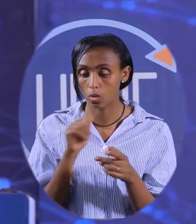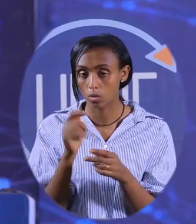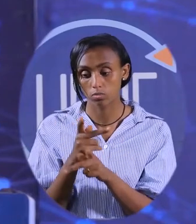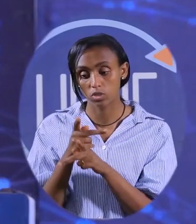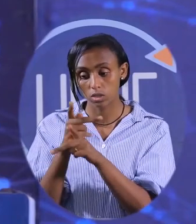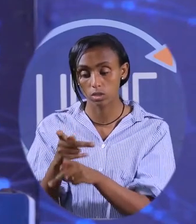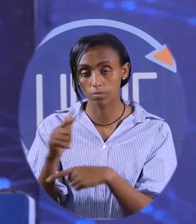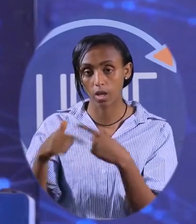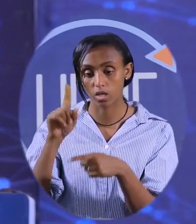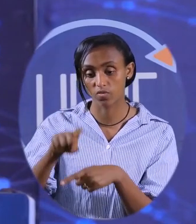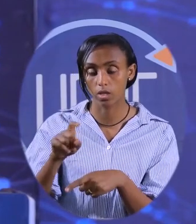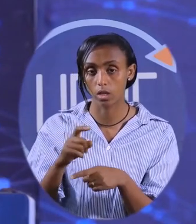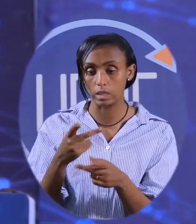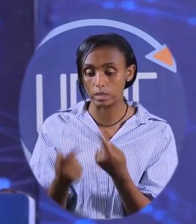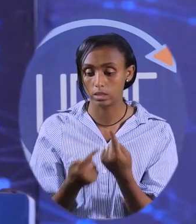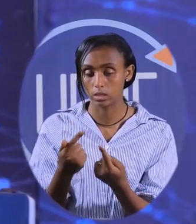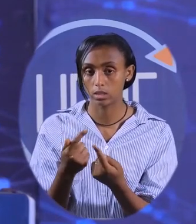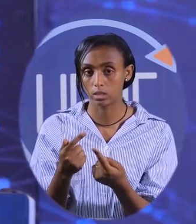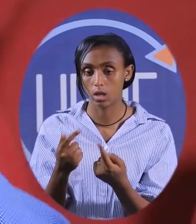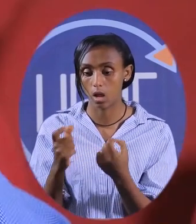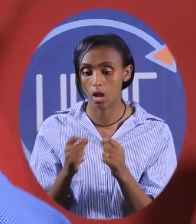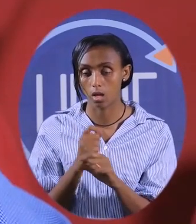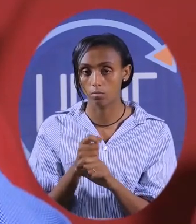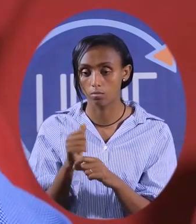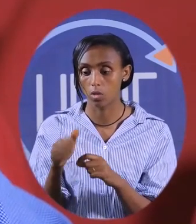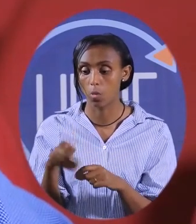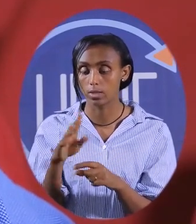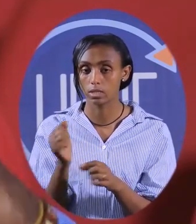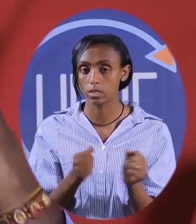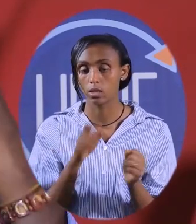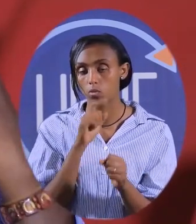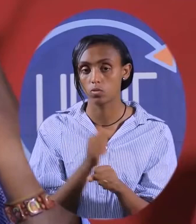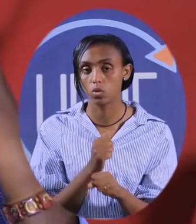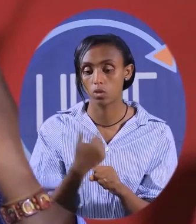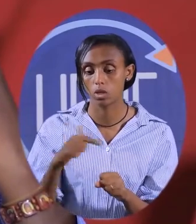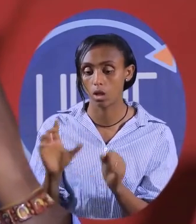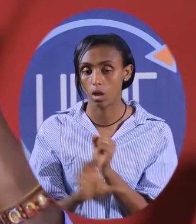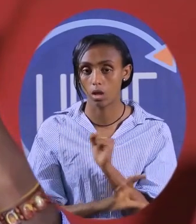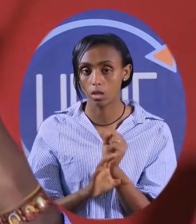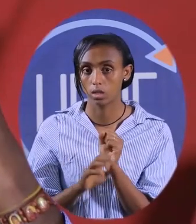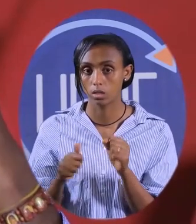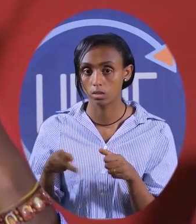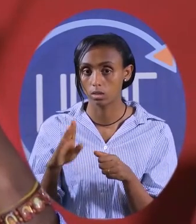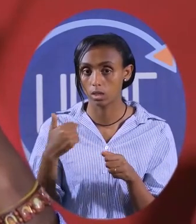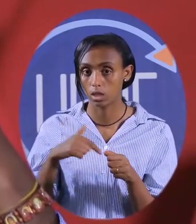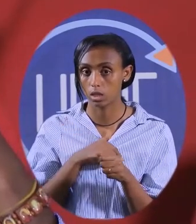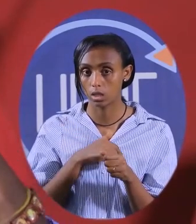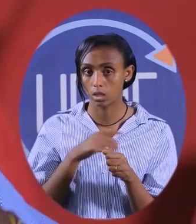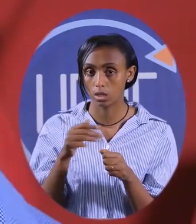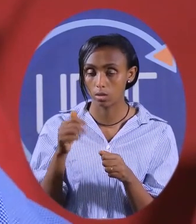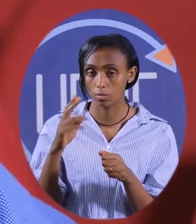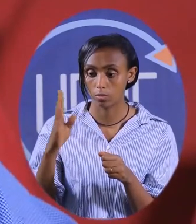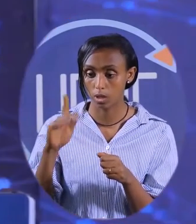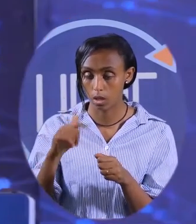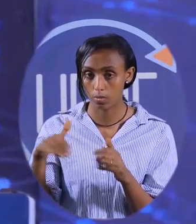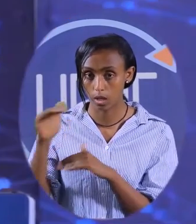መሄድ አለብህ ማለት ነው። ንግድ አለም የሚሰራው በባንክ ሲስተም ነው የሚሰራው። እኛ ሀገር ባንክ ከእኔ ዲግሪ ይልቅ የኔን ቤት ነው የበለጠ ቫሊዩ